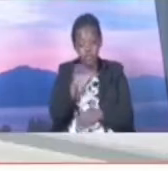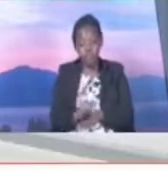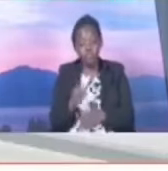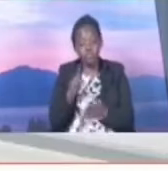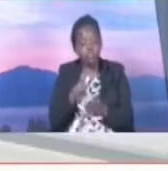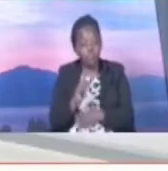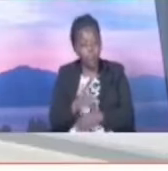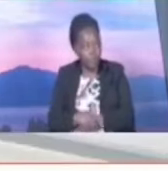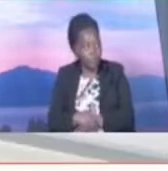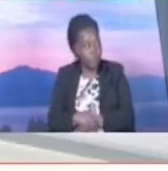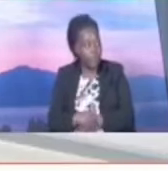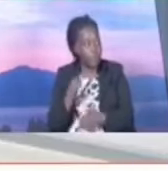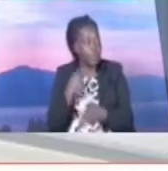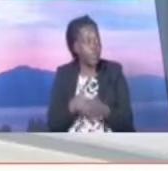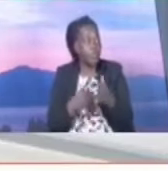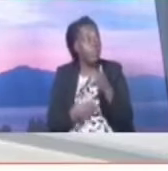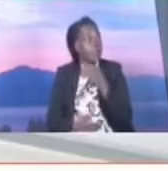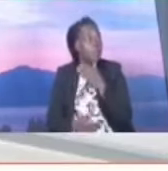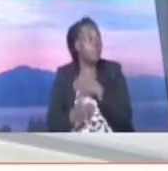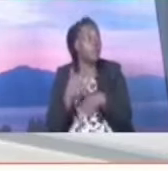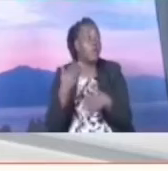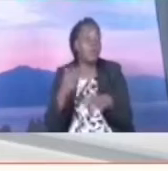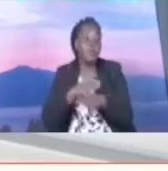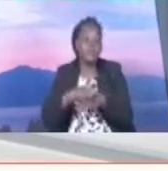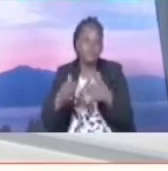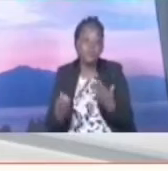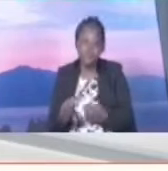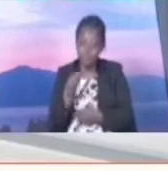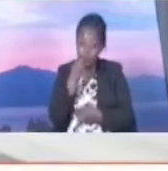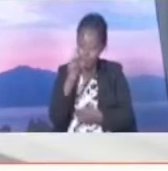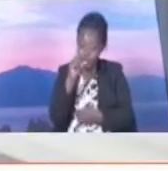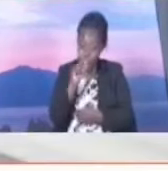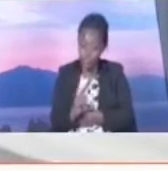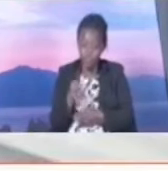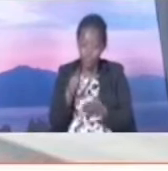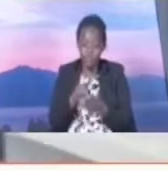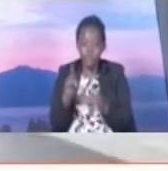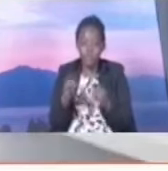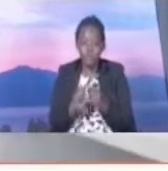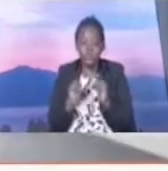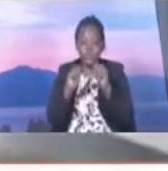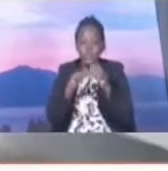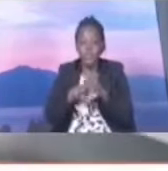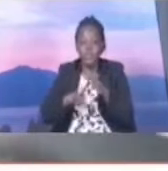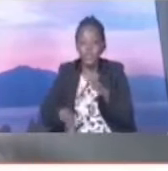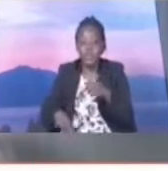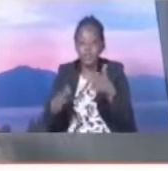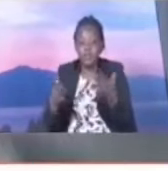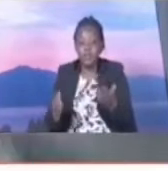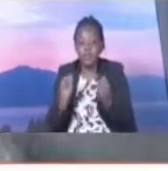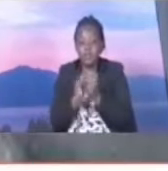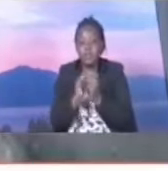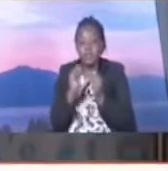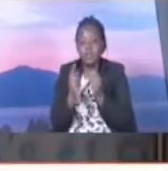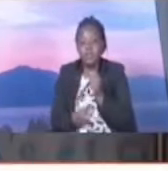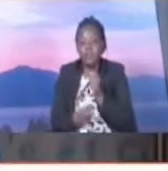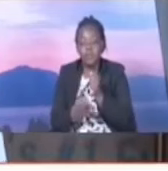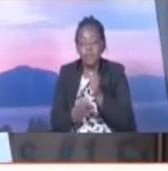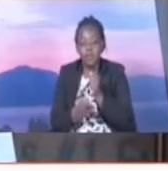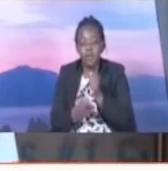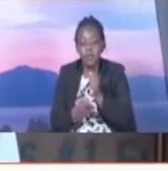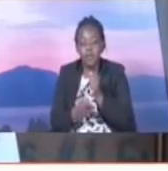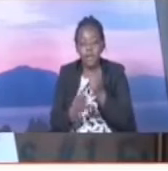wansi. Gambye nti abanaakeerayo engege baakuzirira ku bbeeyi ya nseko buse, nga banajja oluvannyuma baakuzirira ku 15,000.